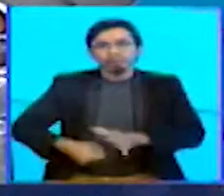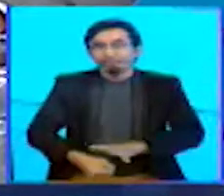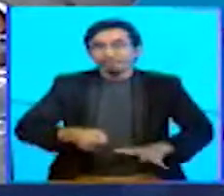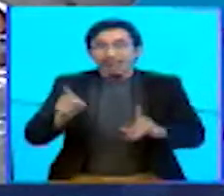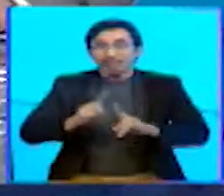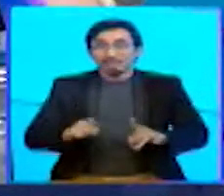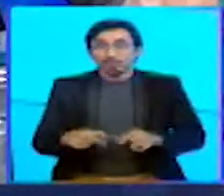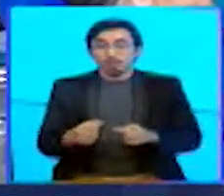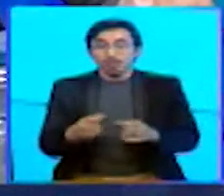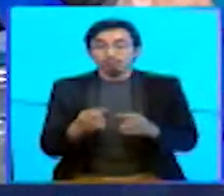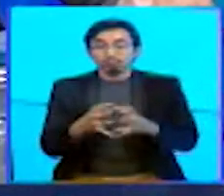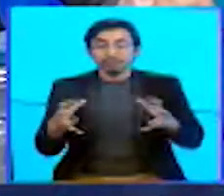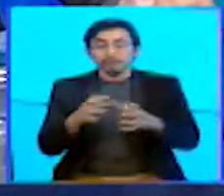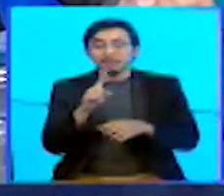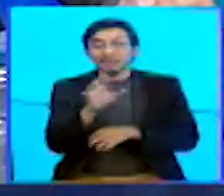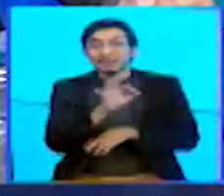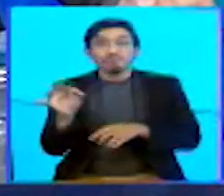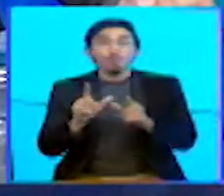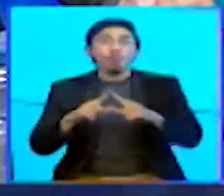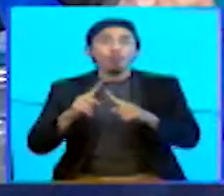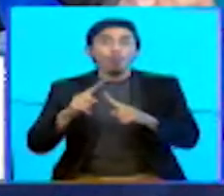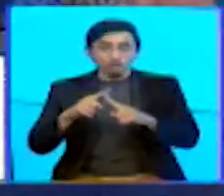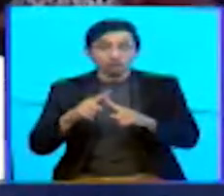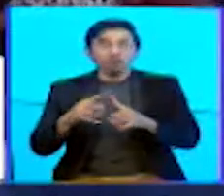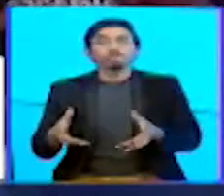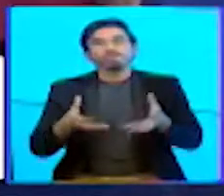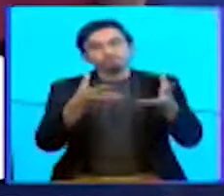listrik berkekuatan 1000 watt.